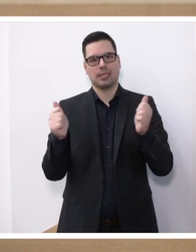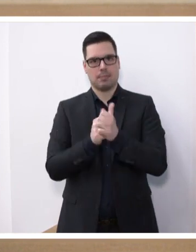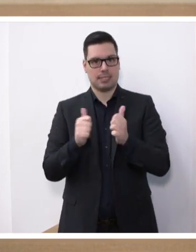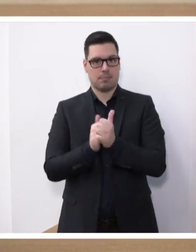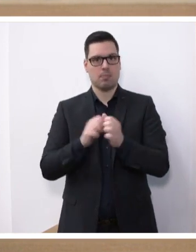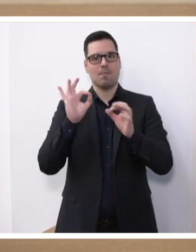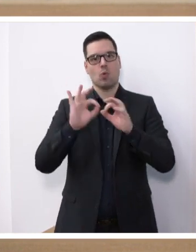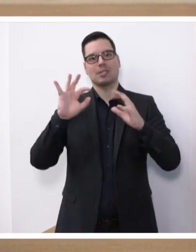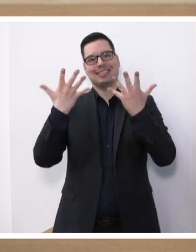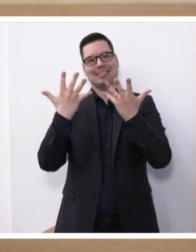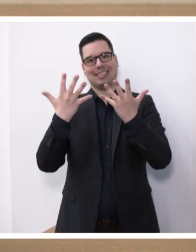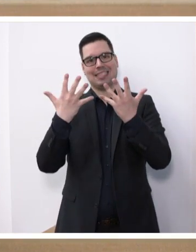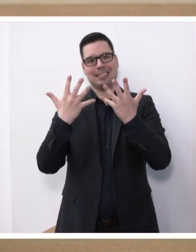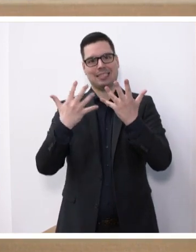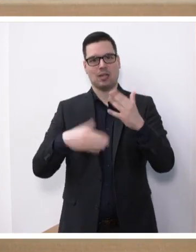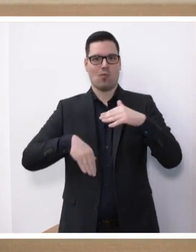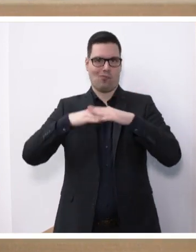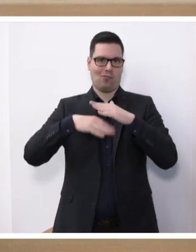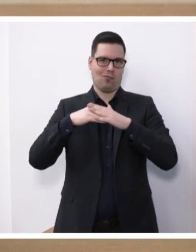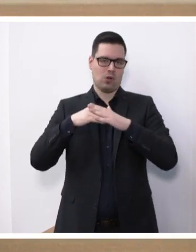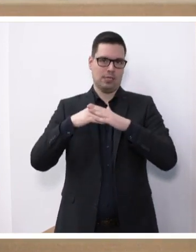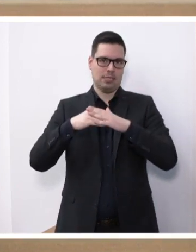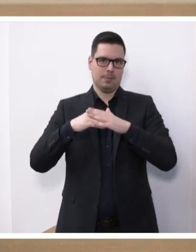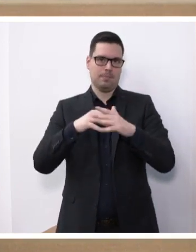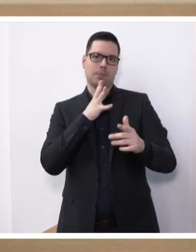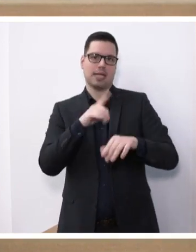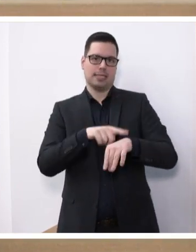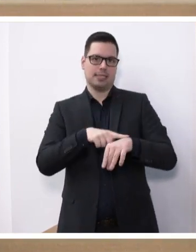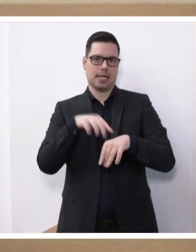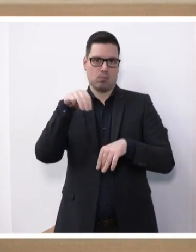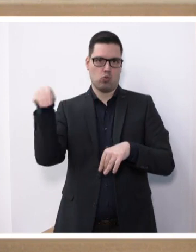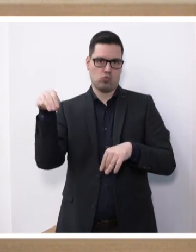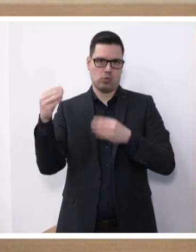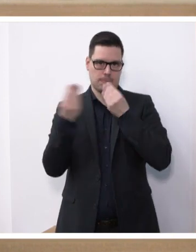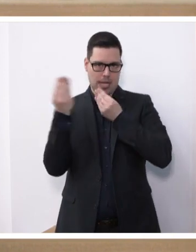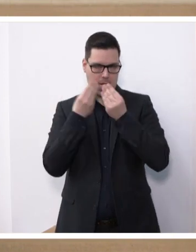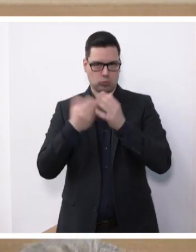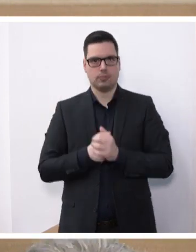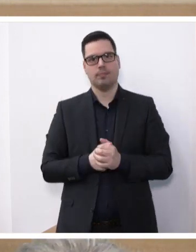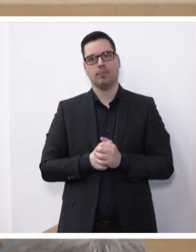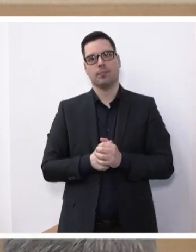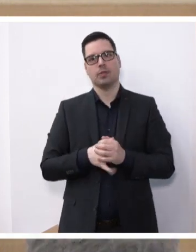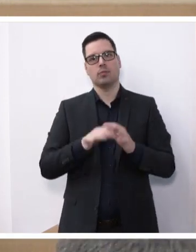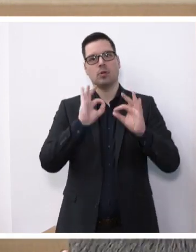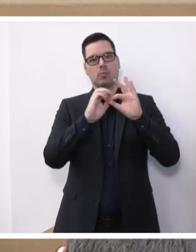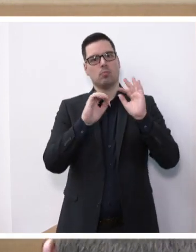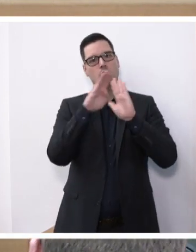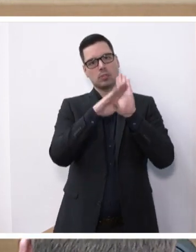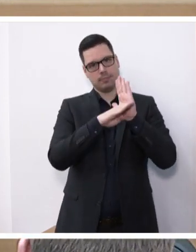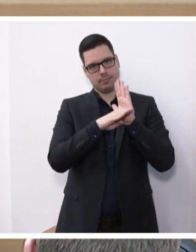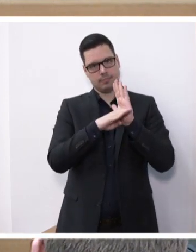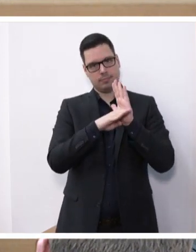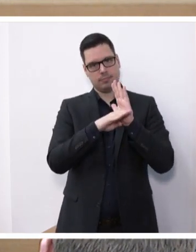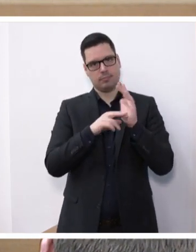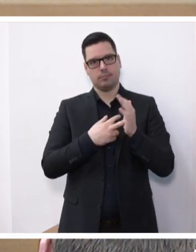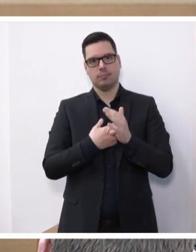Punkt 10 in einem ganzen Redezeitmodul beraten wird. Für die übrigen Tagesordnungspunkte haben sich